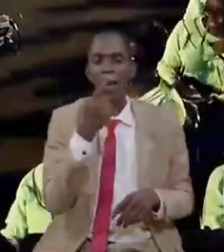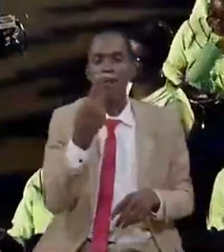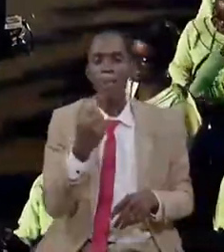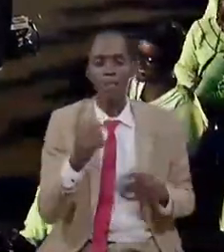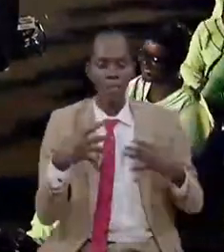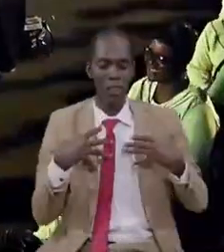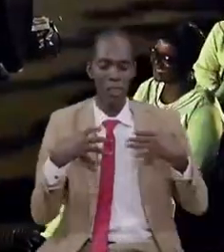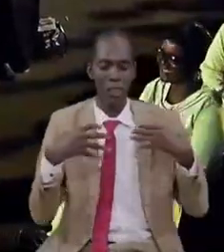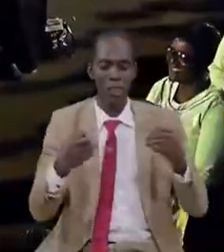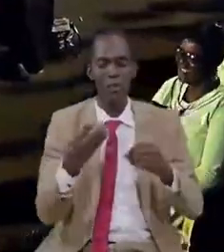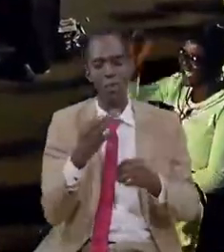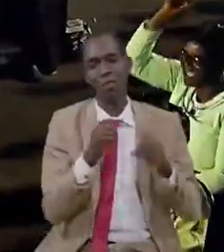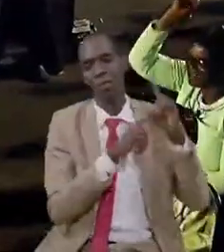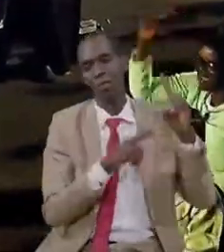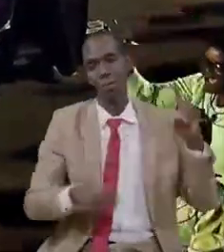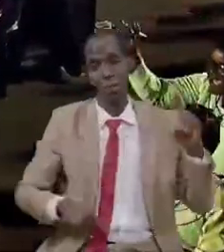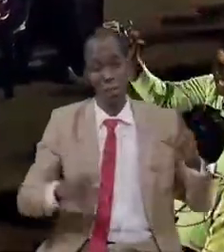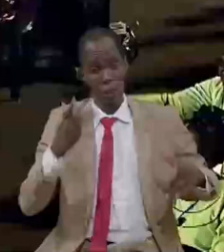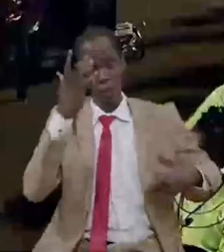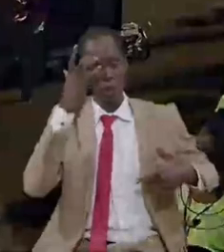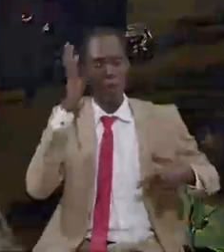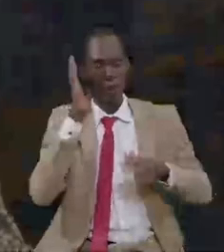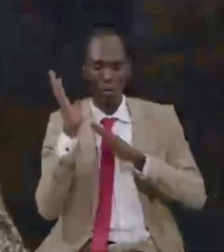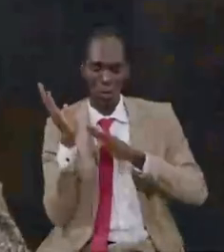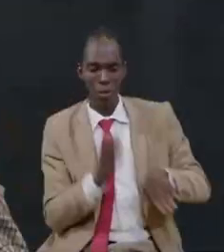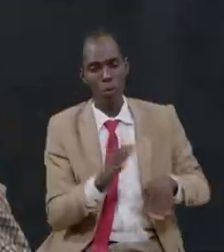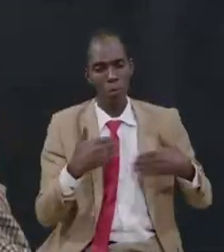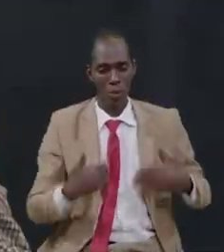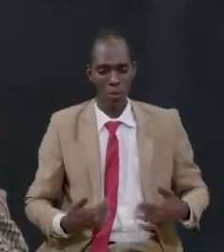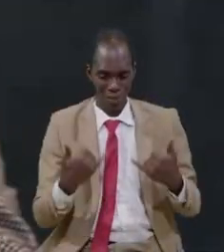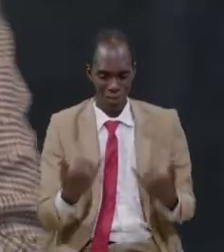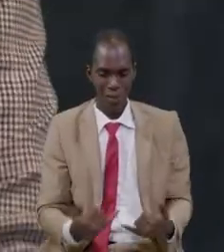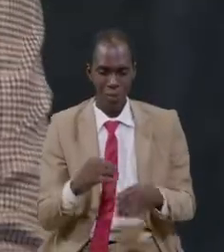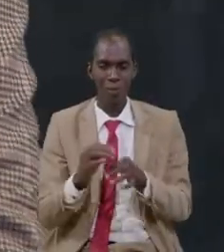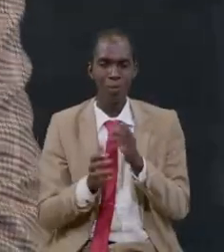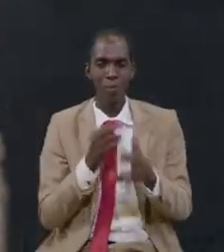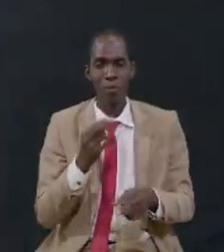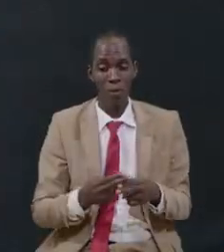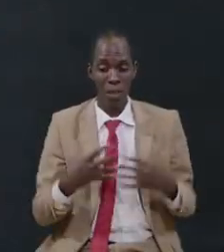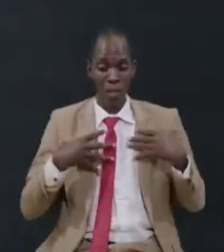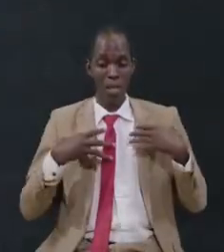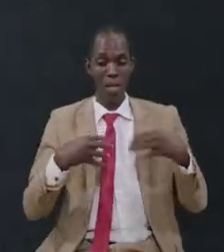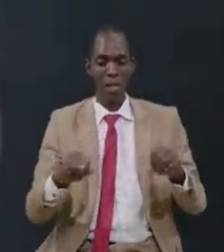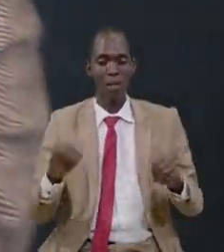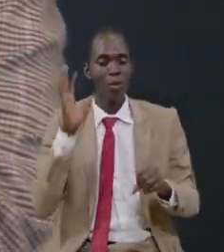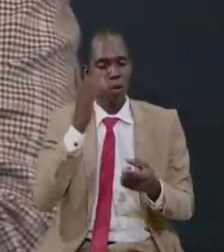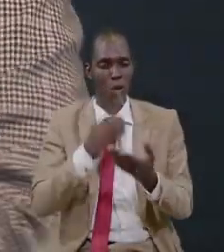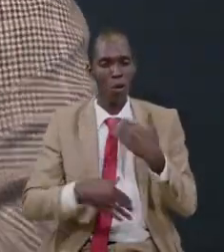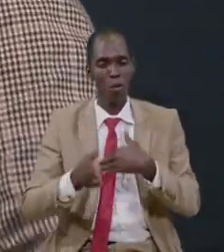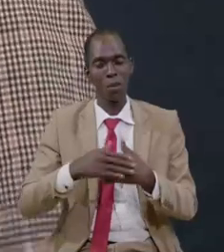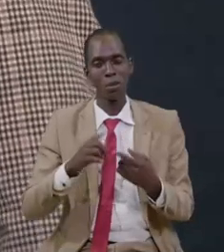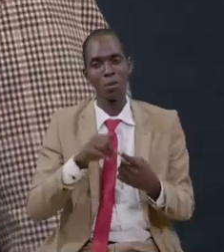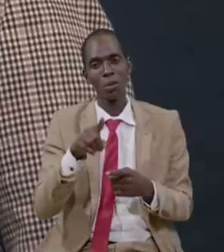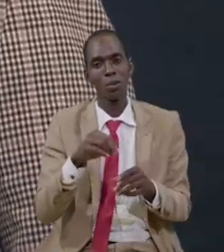Les maladies vont quitter ton corps. La guérison va venir. La délivrance